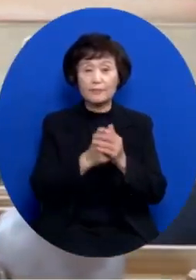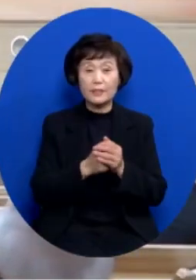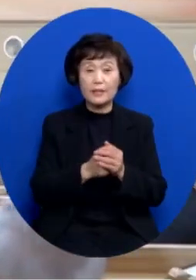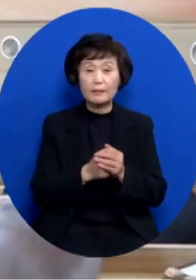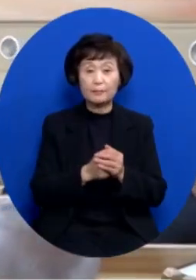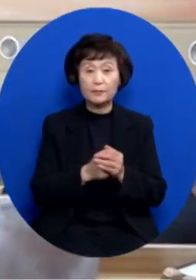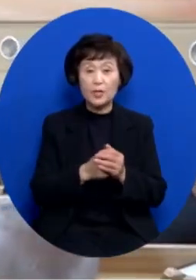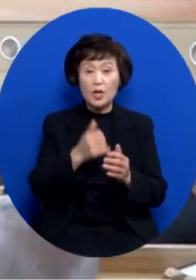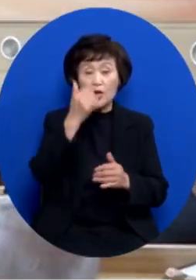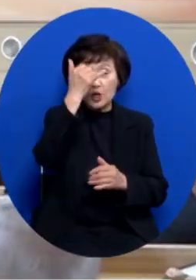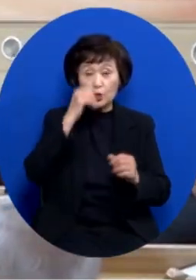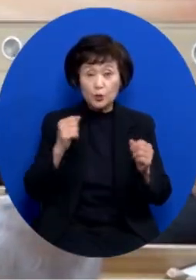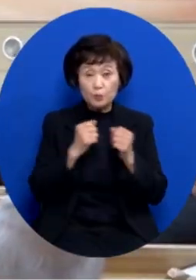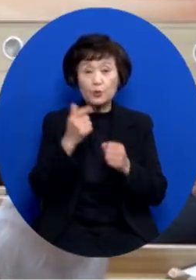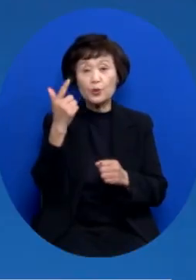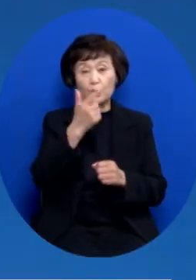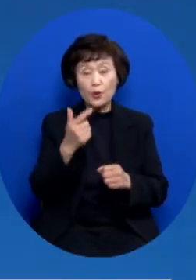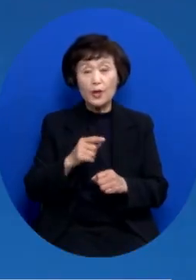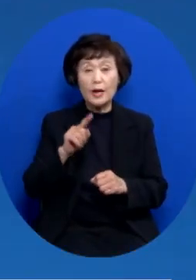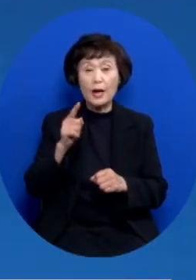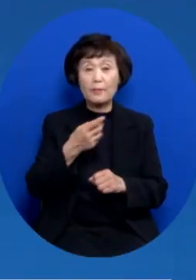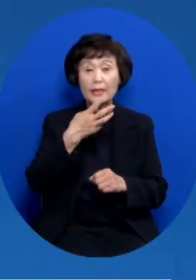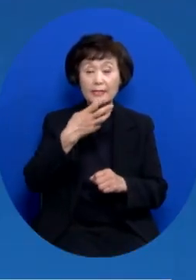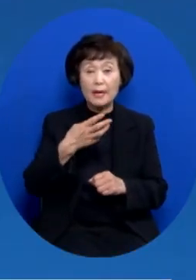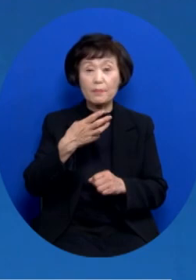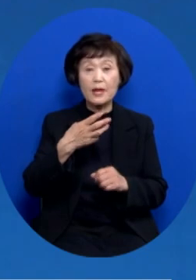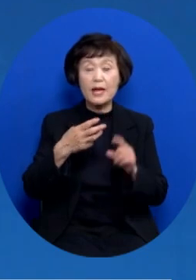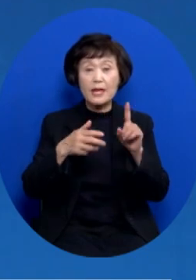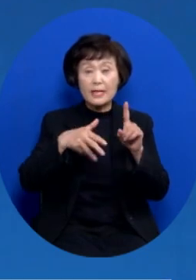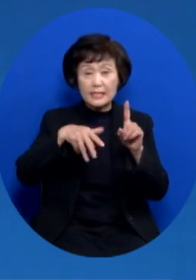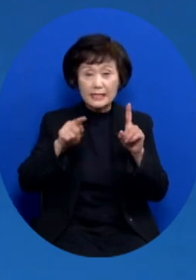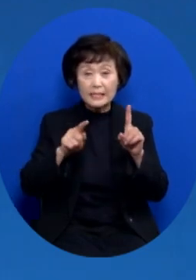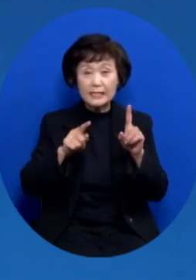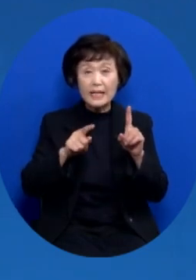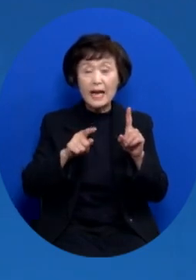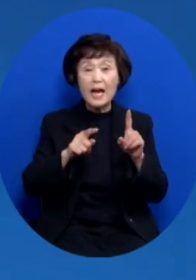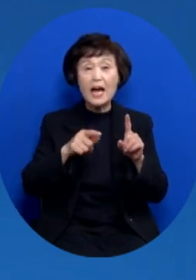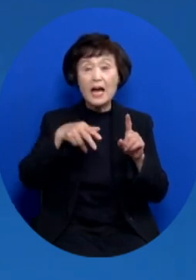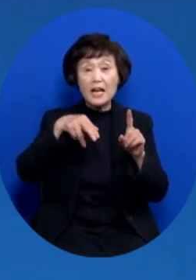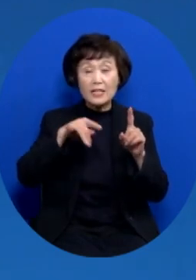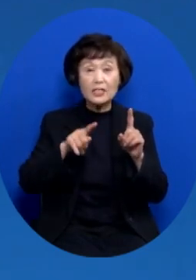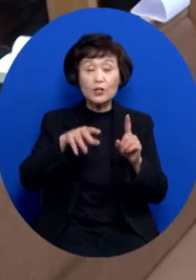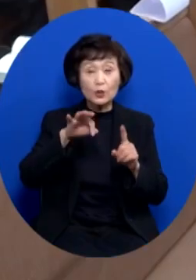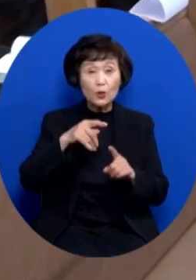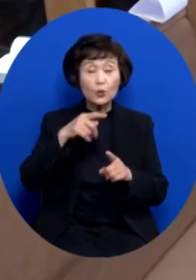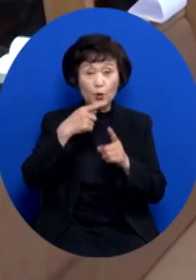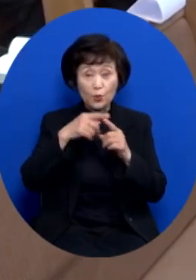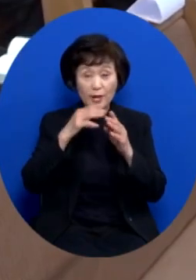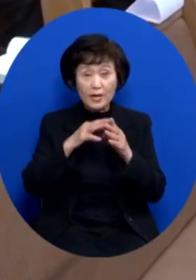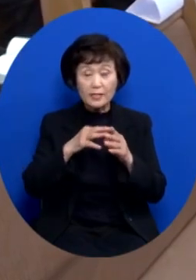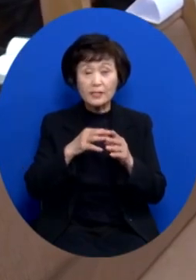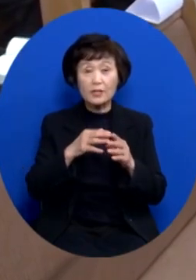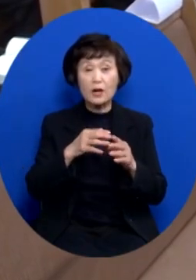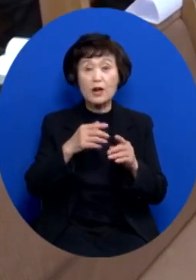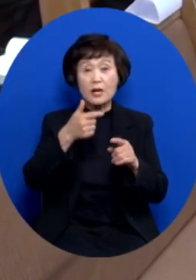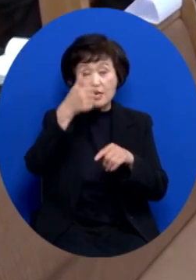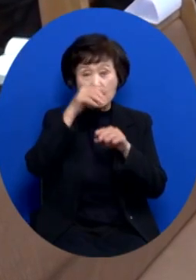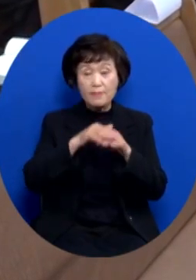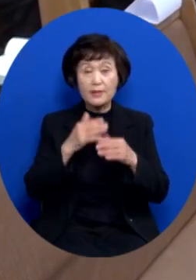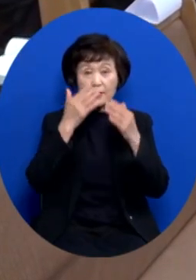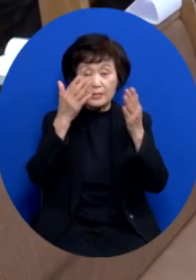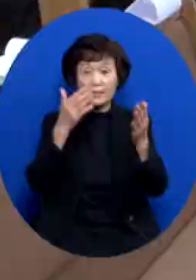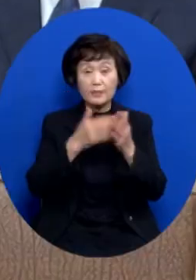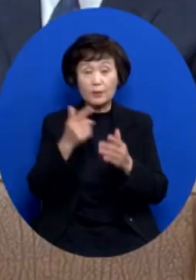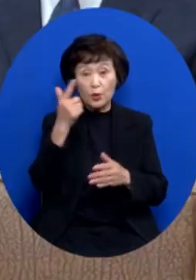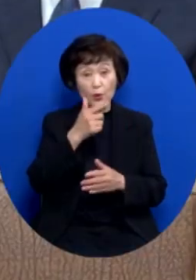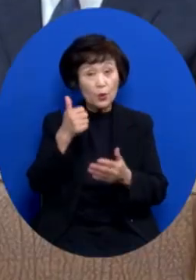한국기독교장로회 충북노회가 제103회 1차 정기노회를 청주 성동교회에서 개최했습니다. 개회예배에서 말씀을 전한